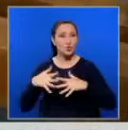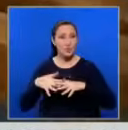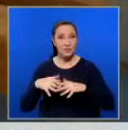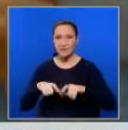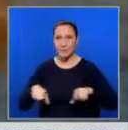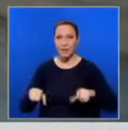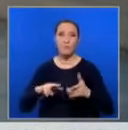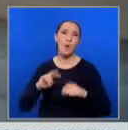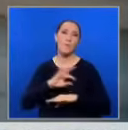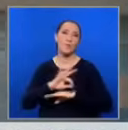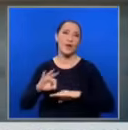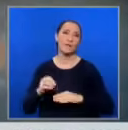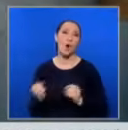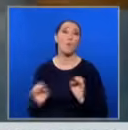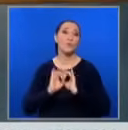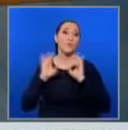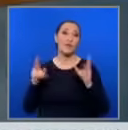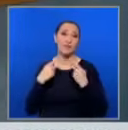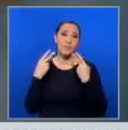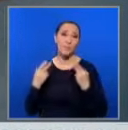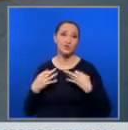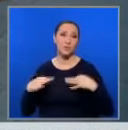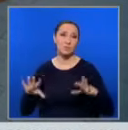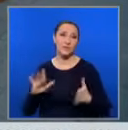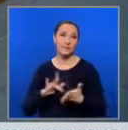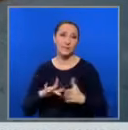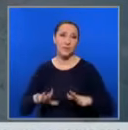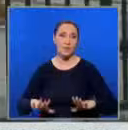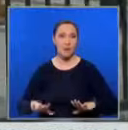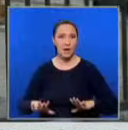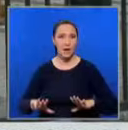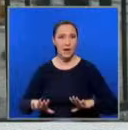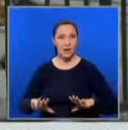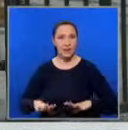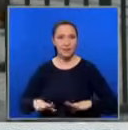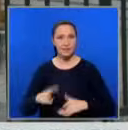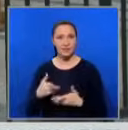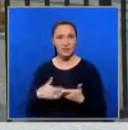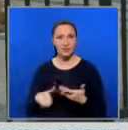за обновяване на публичните пространства в централната градска част.